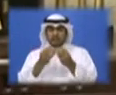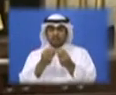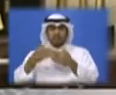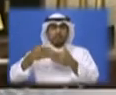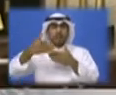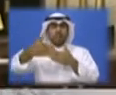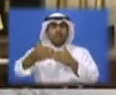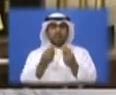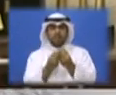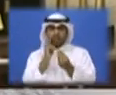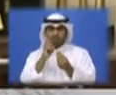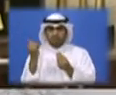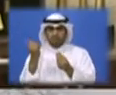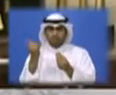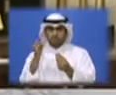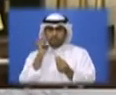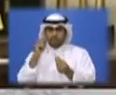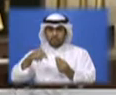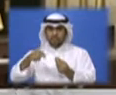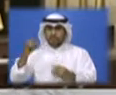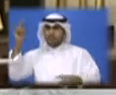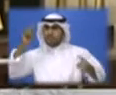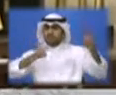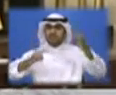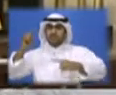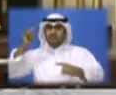المستقبلية اللي هي تبسيط الإجراءات لأصحاب العمال